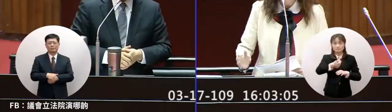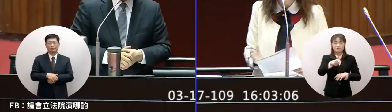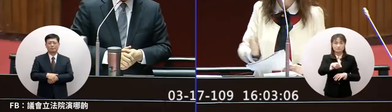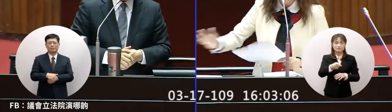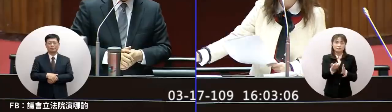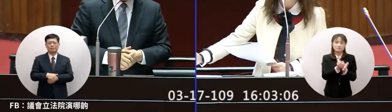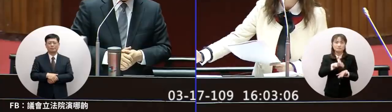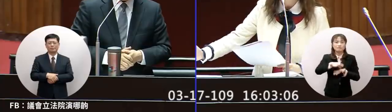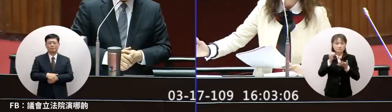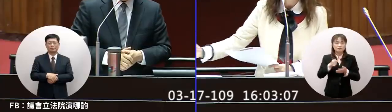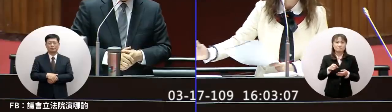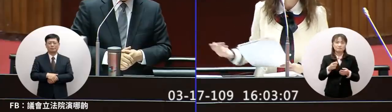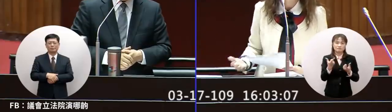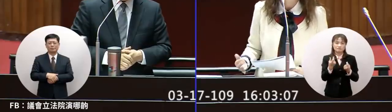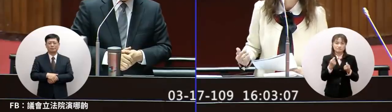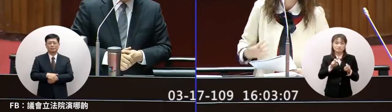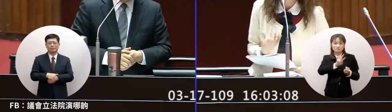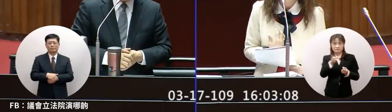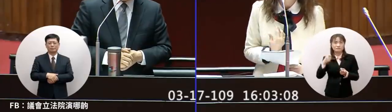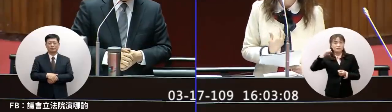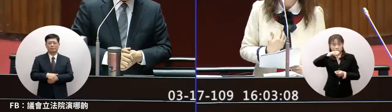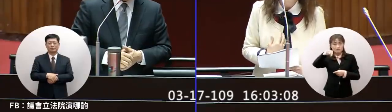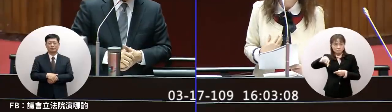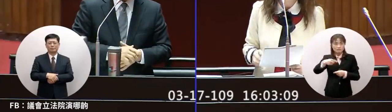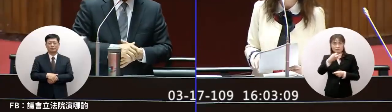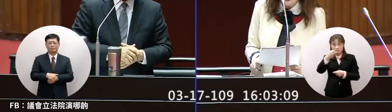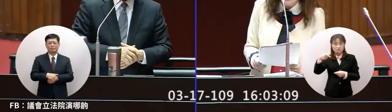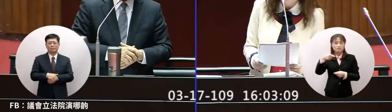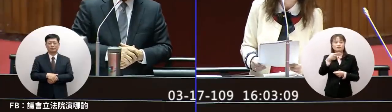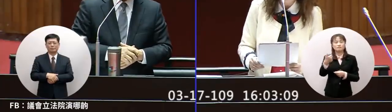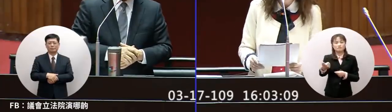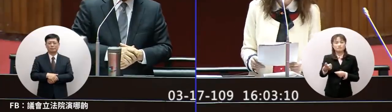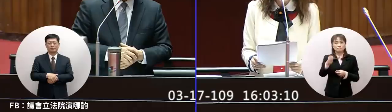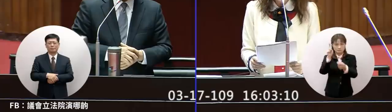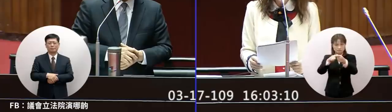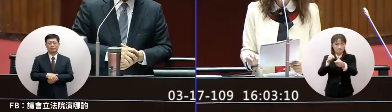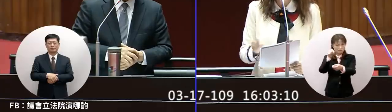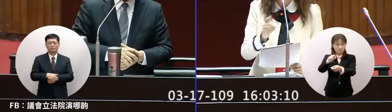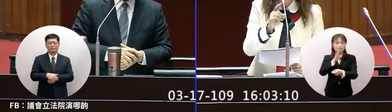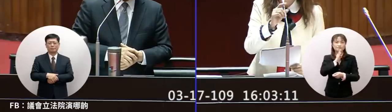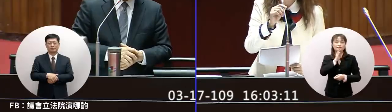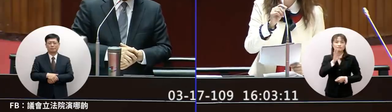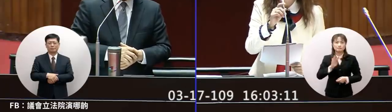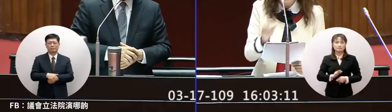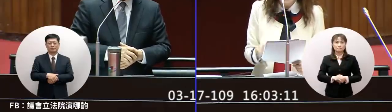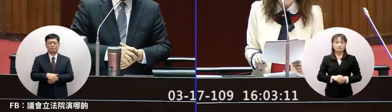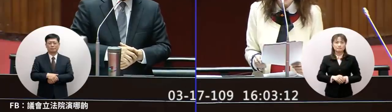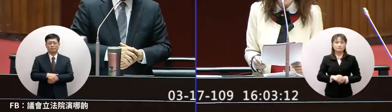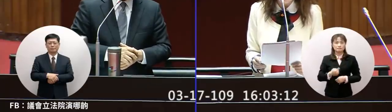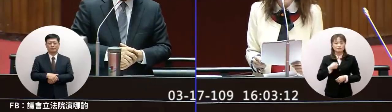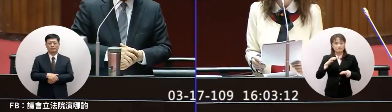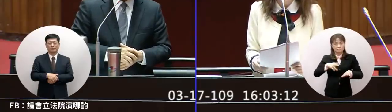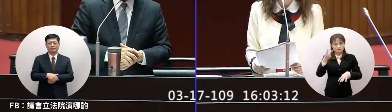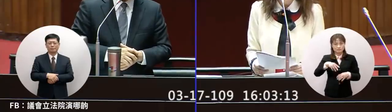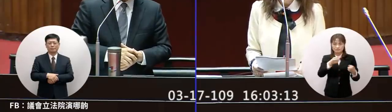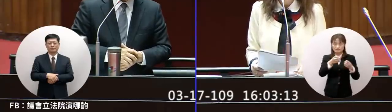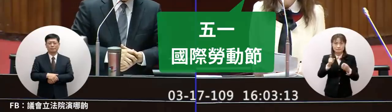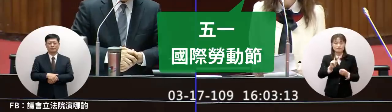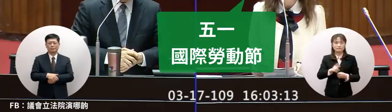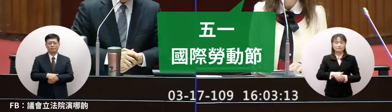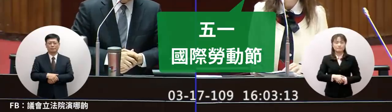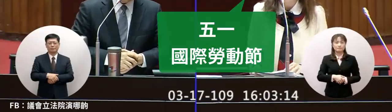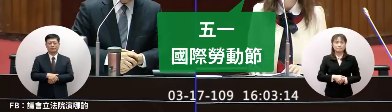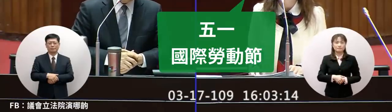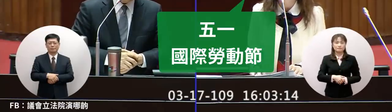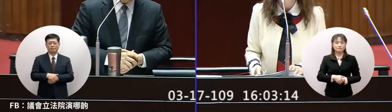头我讲话，咱俩该做台湾这是上好，这嘛是阮上大唔盲啦吼。好，我想来要向一定探讨的是吼，